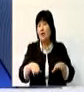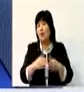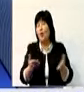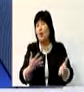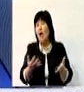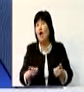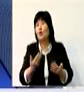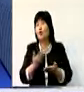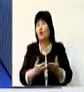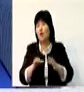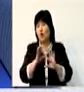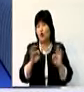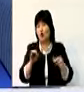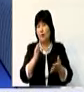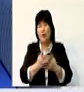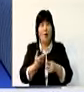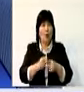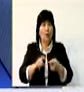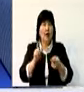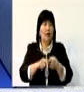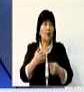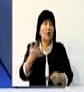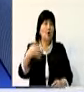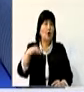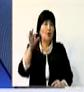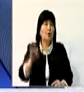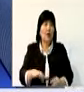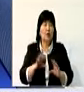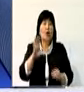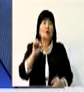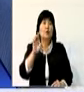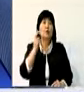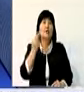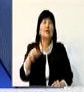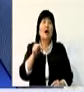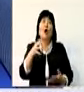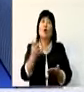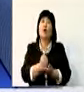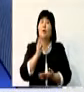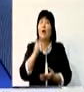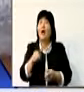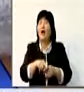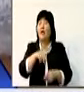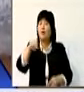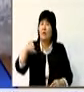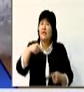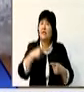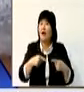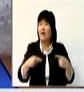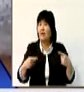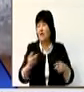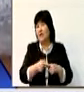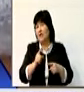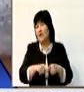алу жолдарын түсіндіріп жатырмыз. Осы арқылы олар 50% көлемінде субсидияға ие болады. Амафос минералды тыңайтқышын